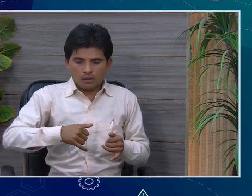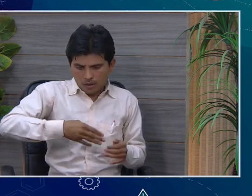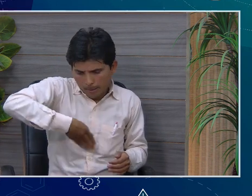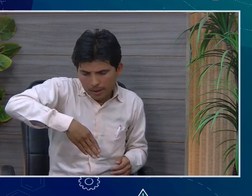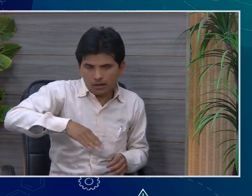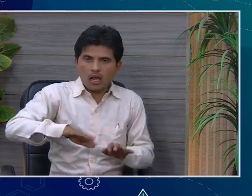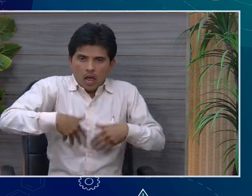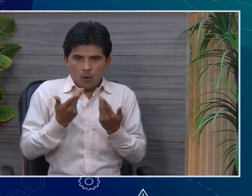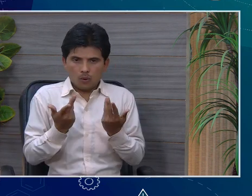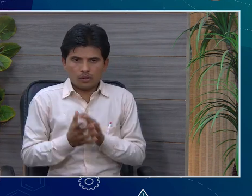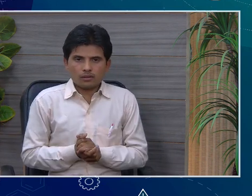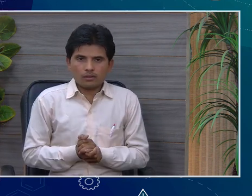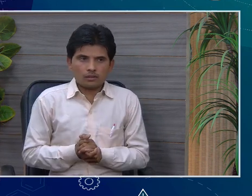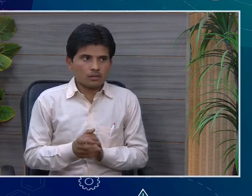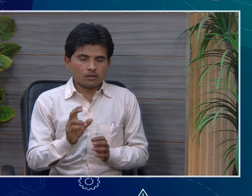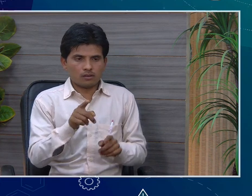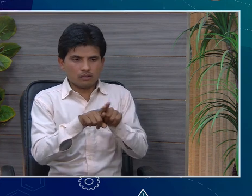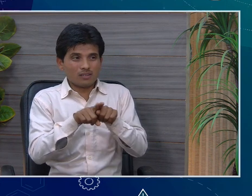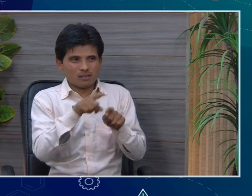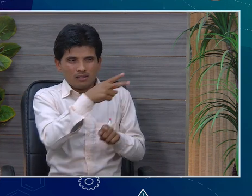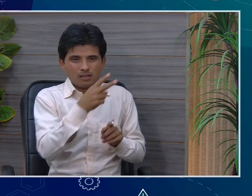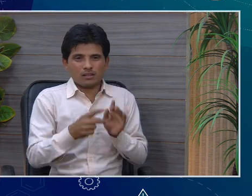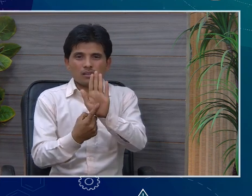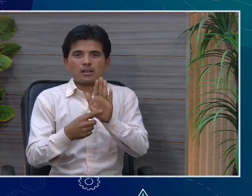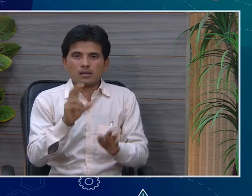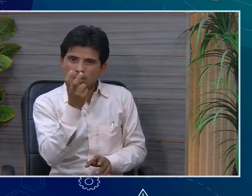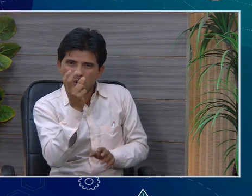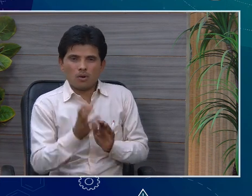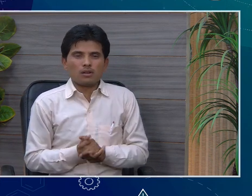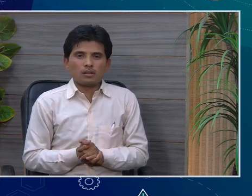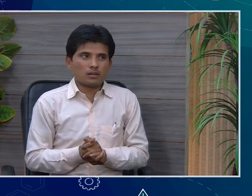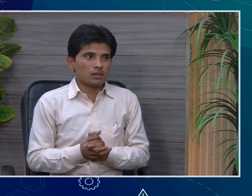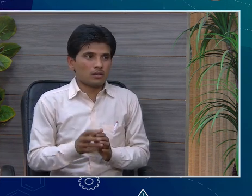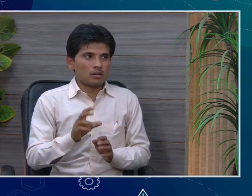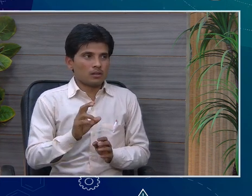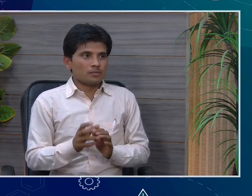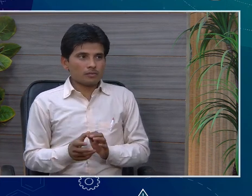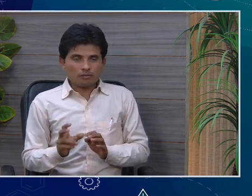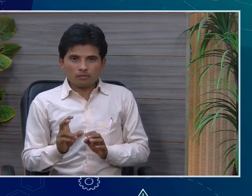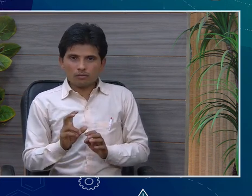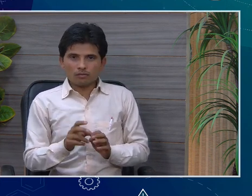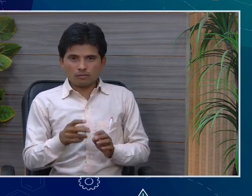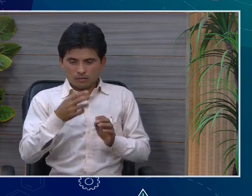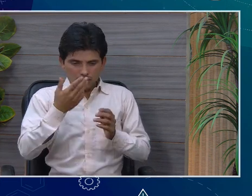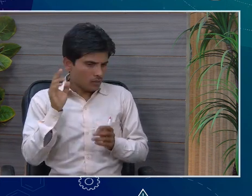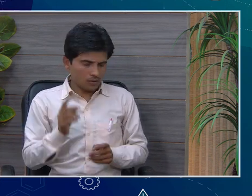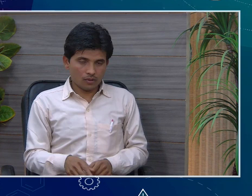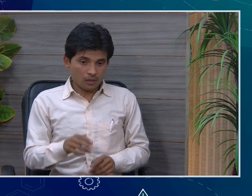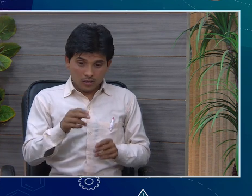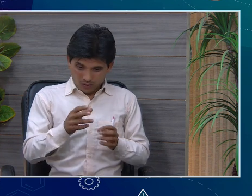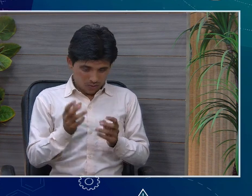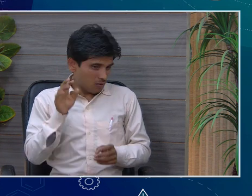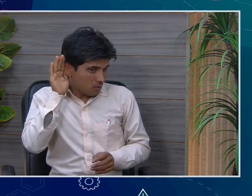एग्जांपल मैं देता हूं कि मान लीजिए बॉल है फिर इस बिल के अंदर क्या नोटिफिकेशन की है इसके अंदर अब बच्चा सुनकर भी